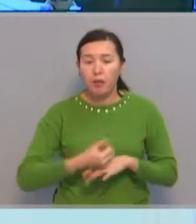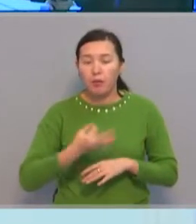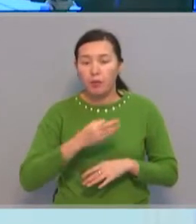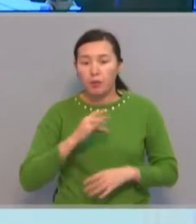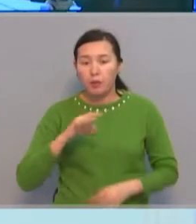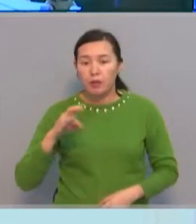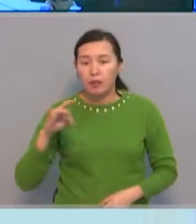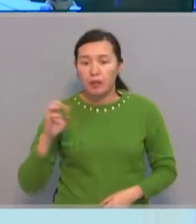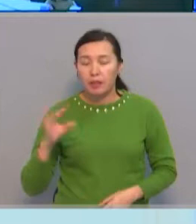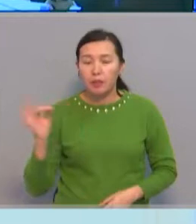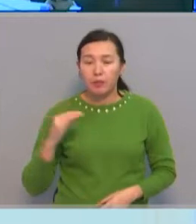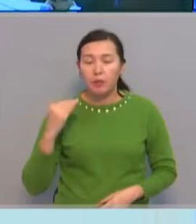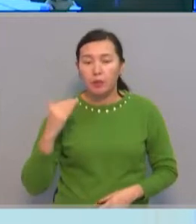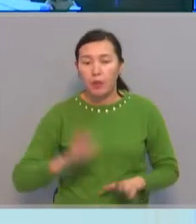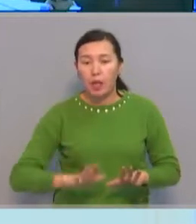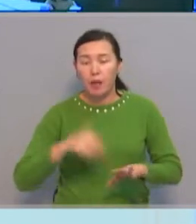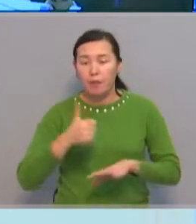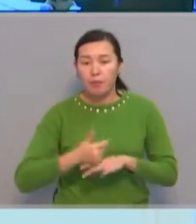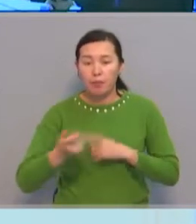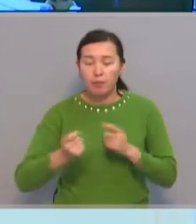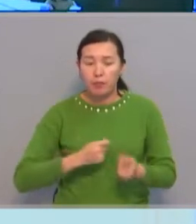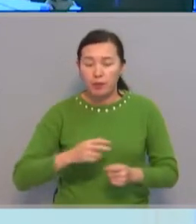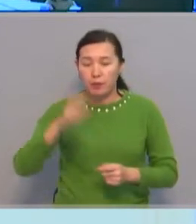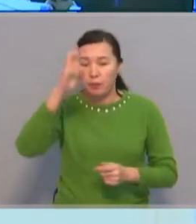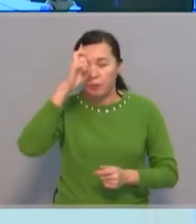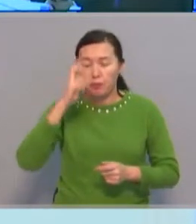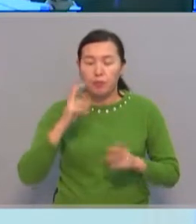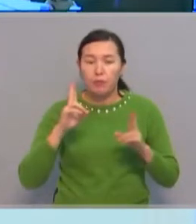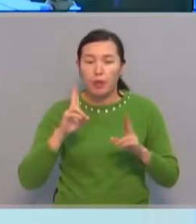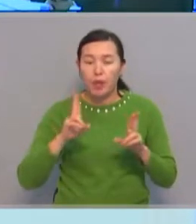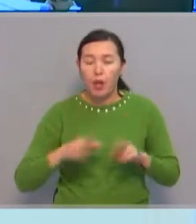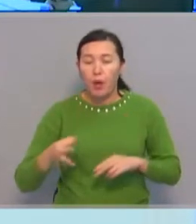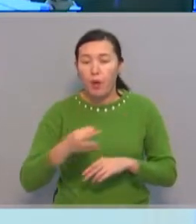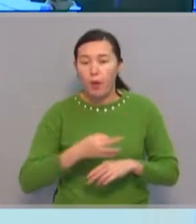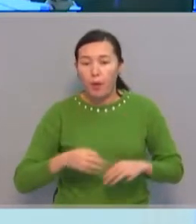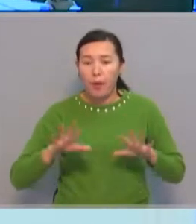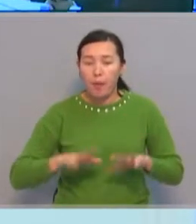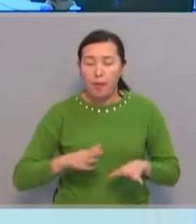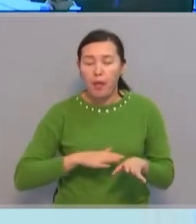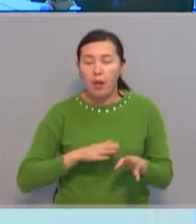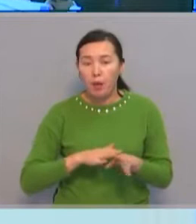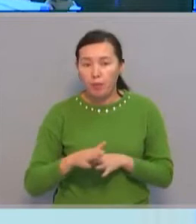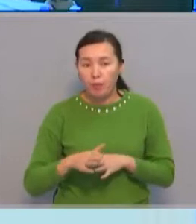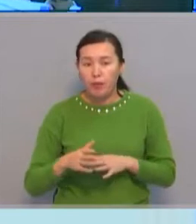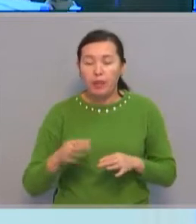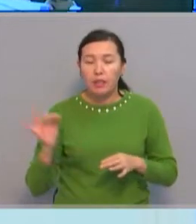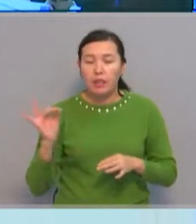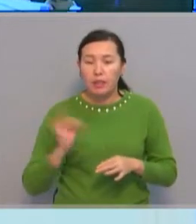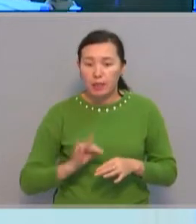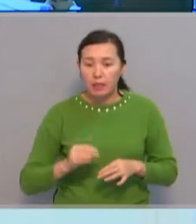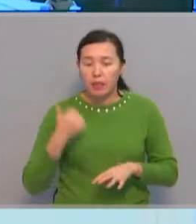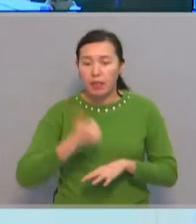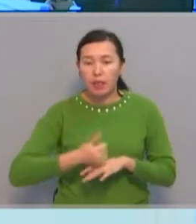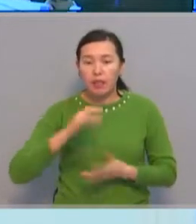области Умирзак Шукеев и его заместители, руководители государственных, правоохранительных, местных исполнительных органов, а также